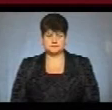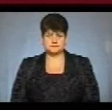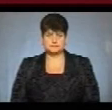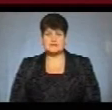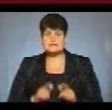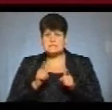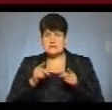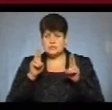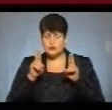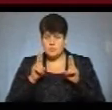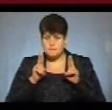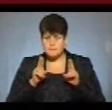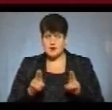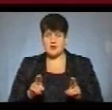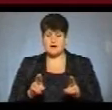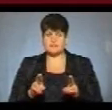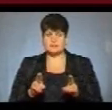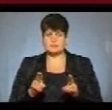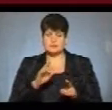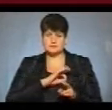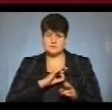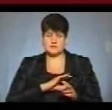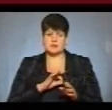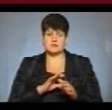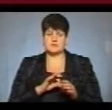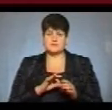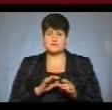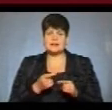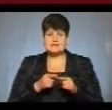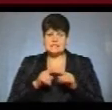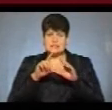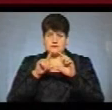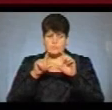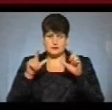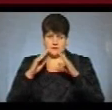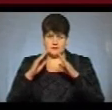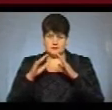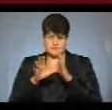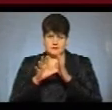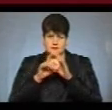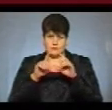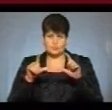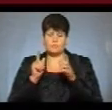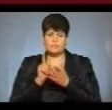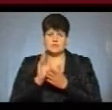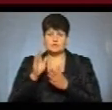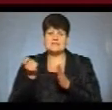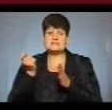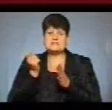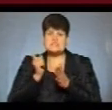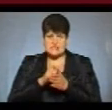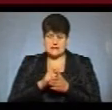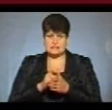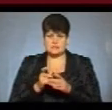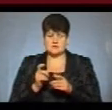Згідно правил безпечної експлуатації електроустановок, та трансформаторна будка в першу чергу повинна була закрита на замок.